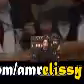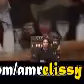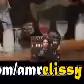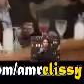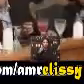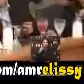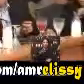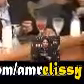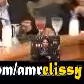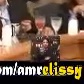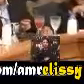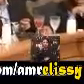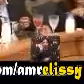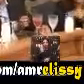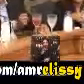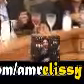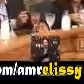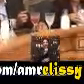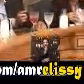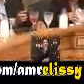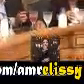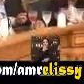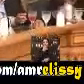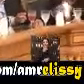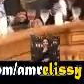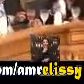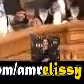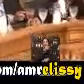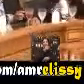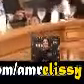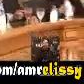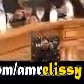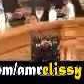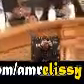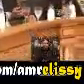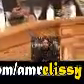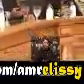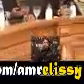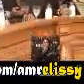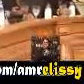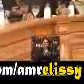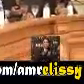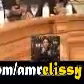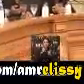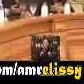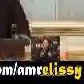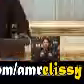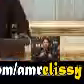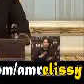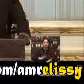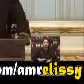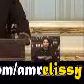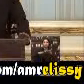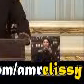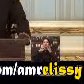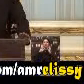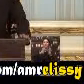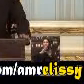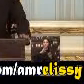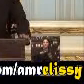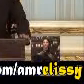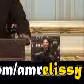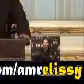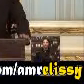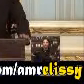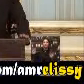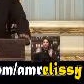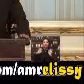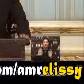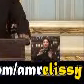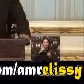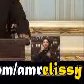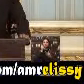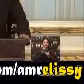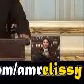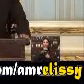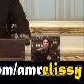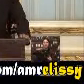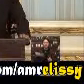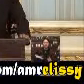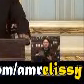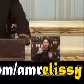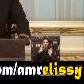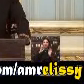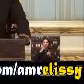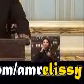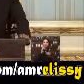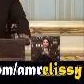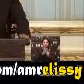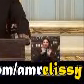تم اختيار الإعلامي الدكتور عمرو الليثي سفيرا لهذه المبادرة، حيث طالب أن تتحول نوايا الدولة لحماية